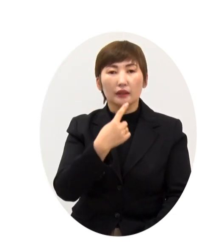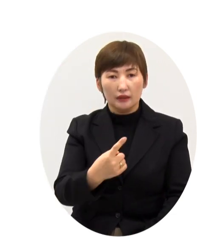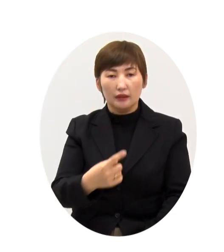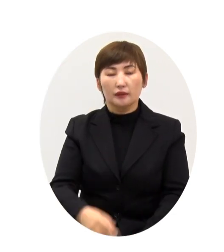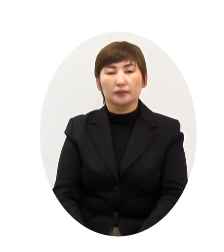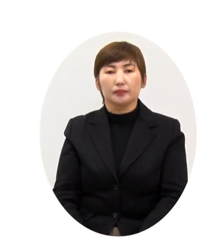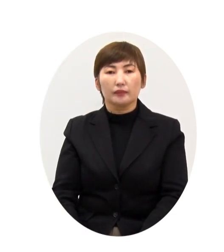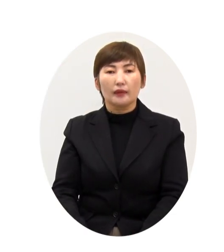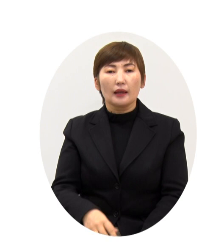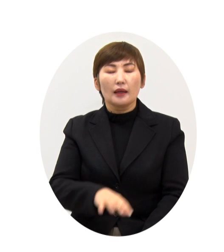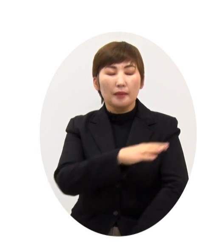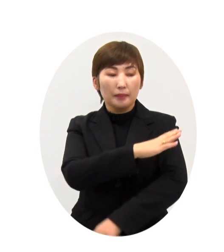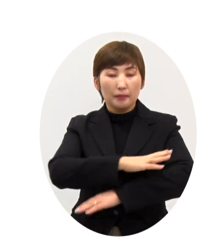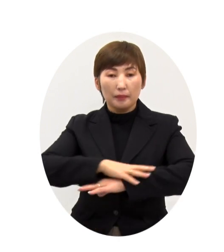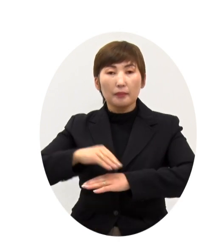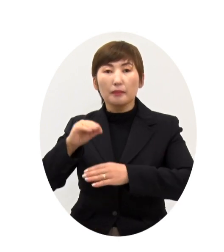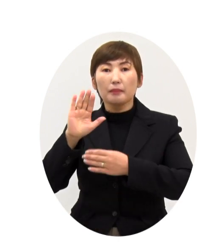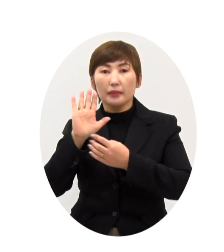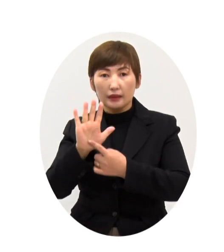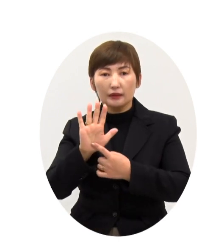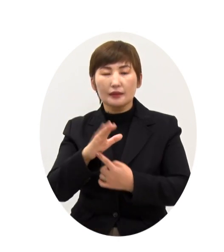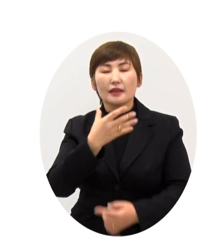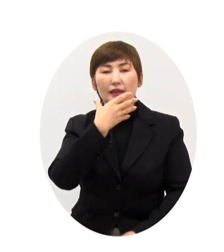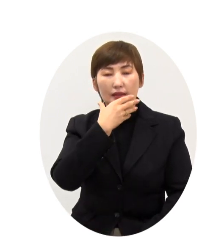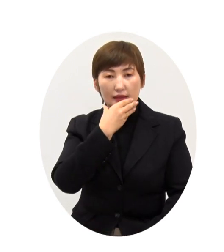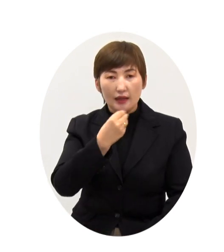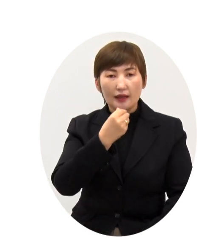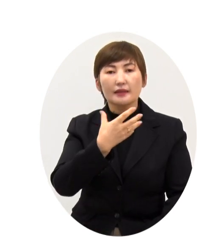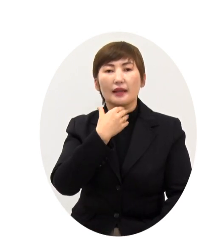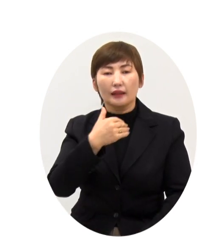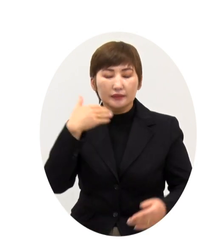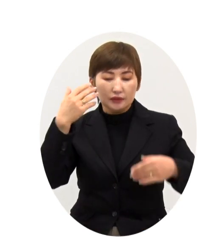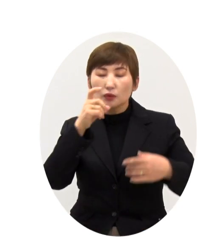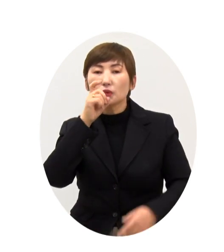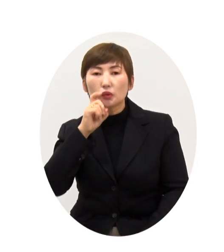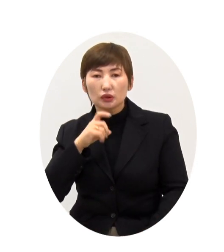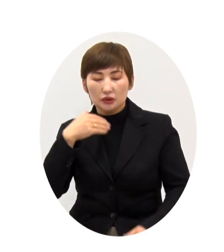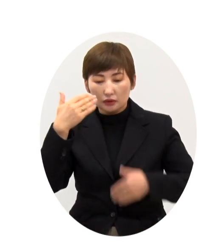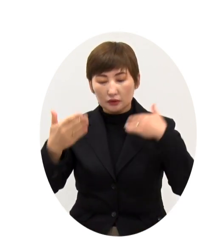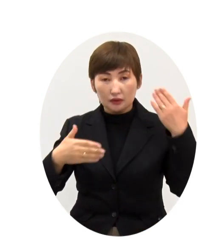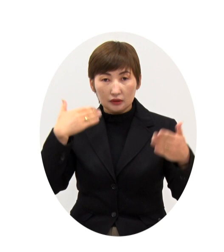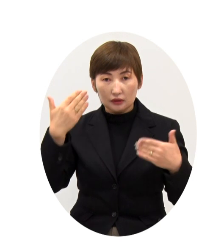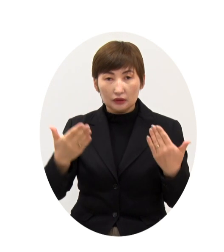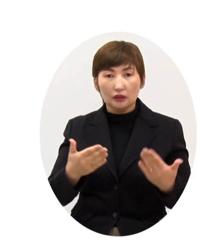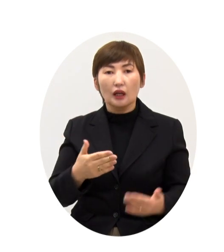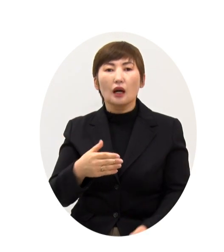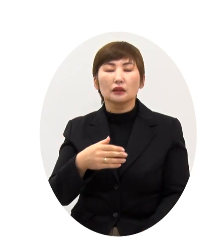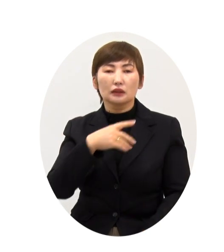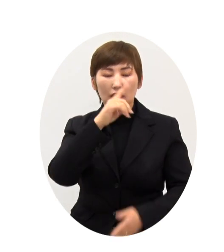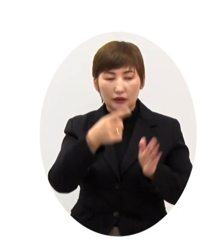юм байна. За, бэлэгдэл гэдэг нь болохоор сайн сайхныг хүсэх, бэлэгшээх, сайныг